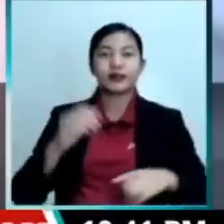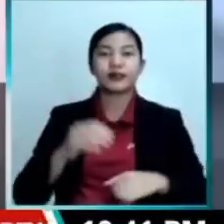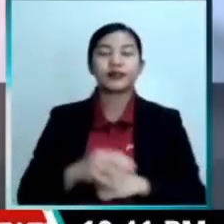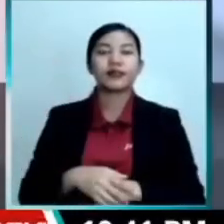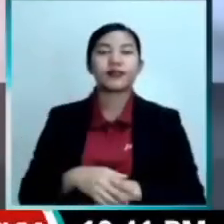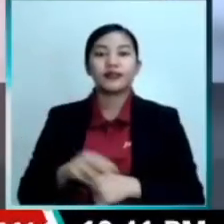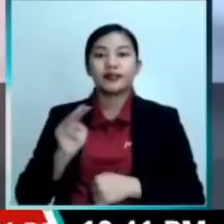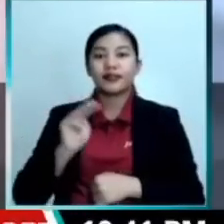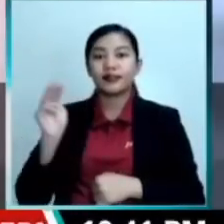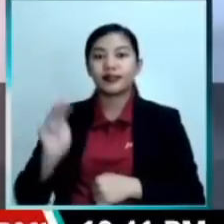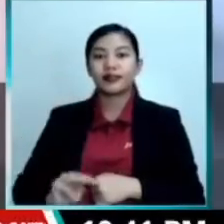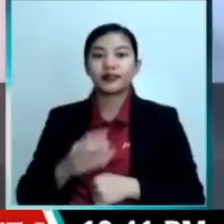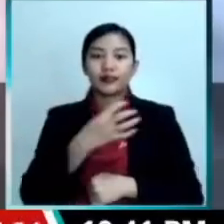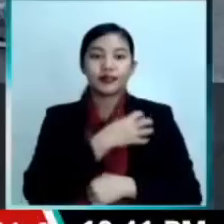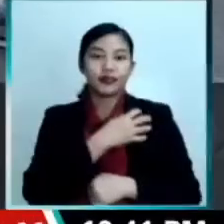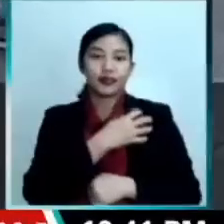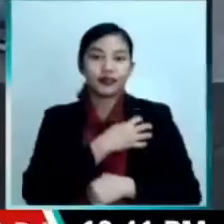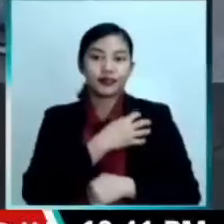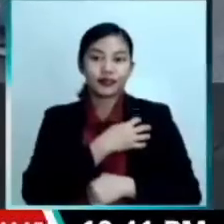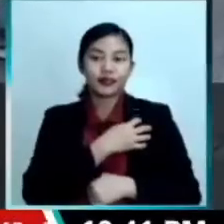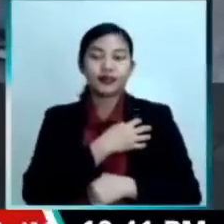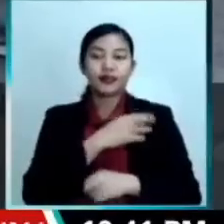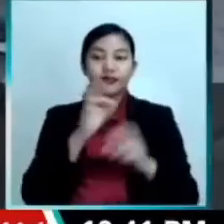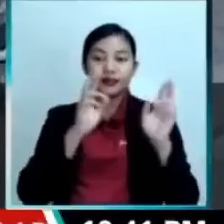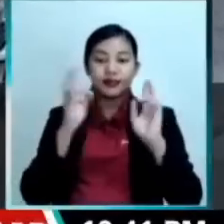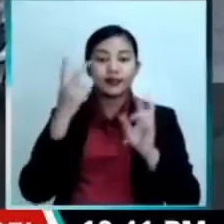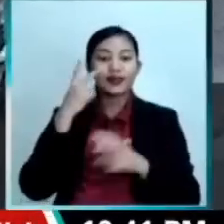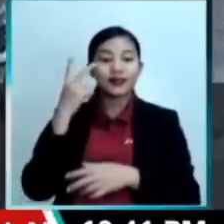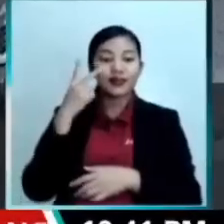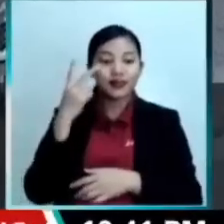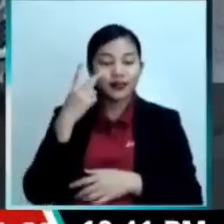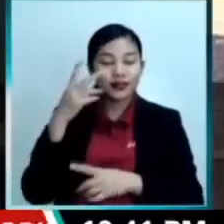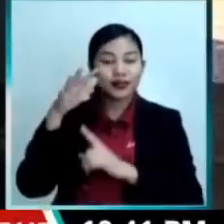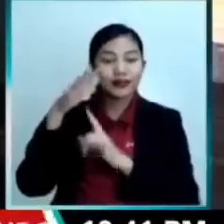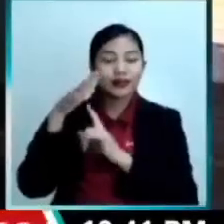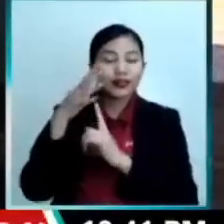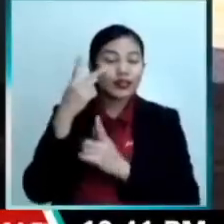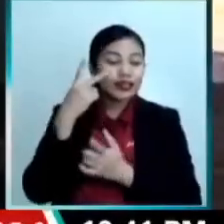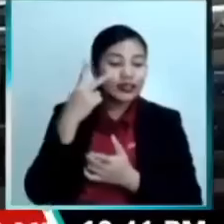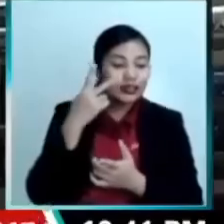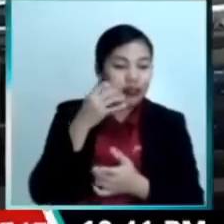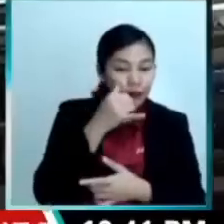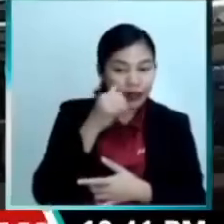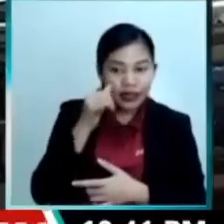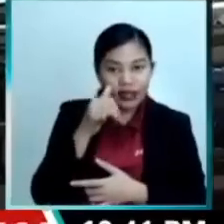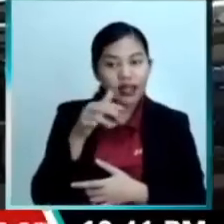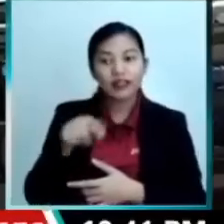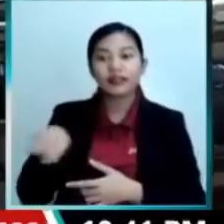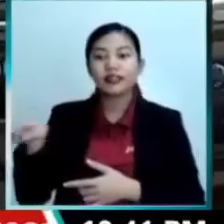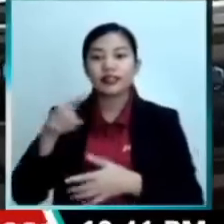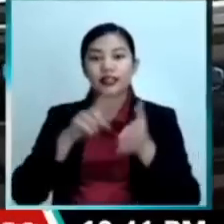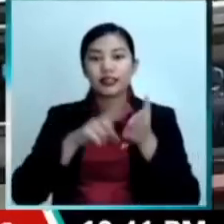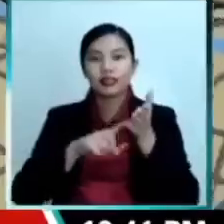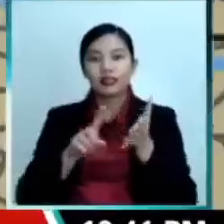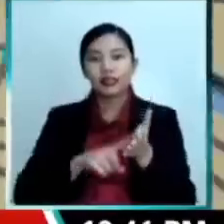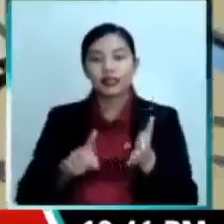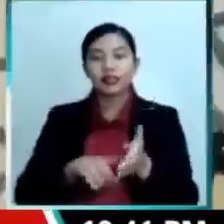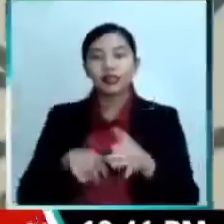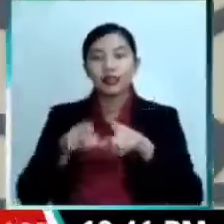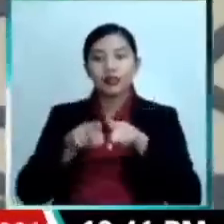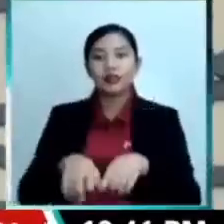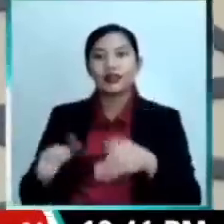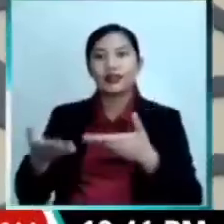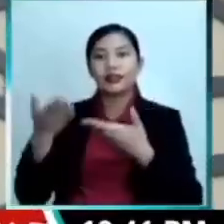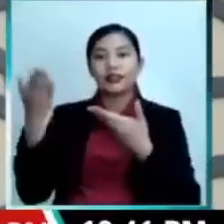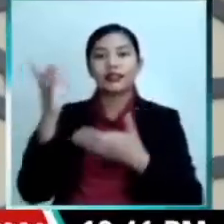District nagpalipad naman ng drone. Nagpresenta na rin sa Inauguration Committee ang DPWH ng disenyo ng entablado. Nasa